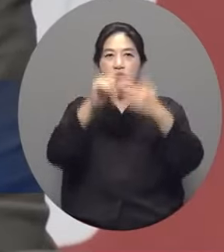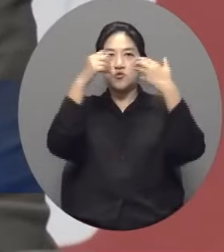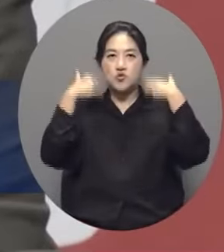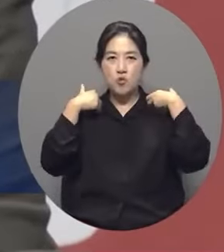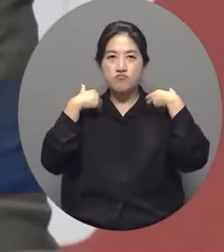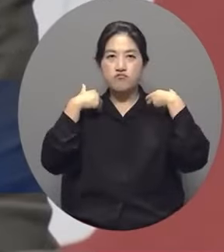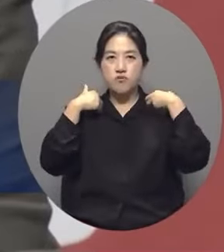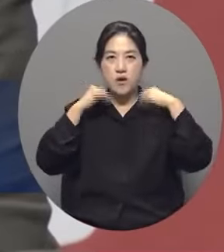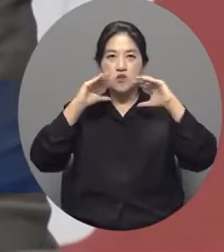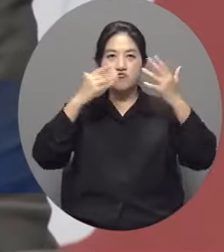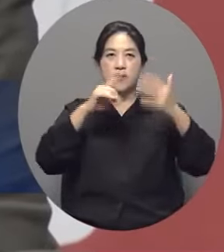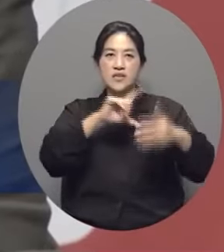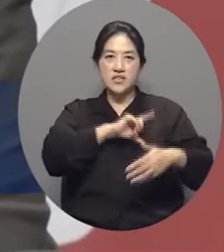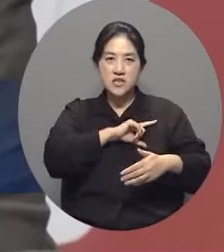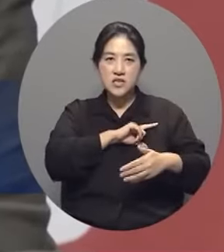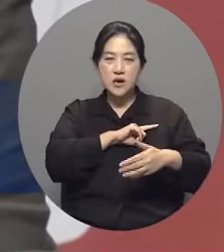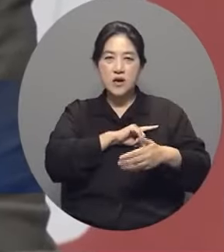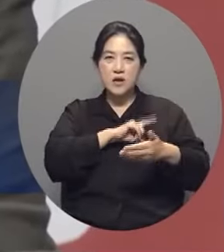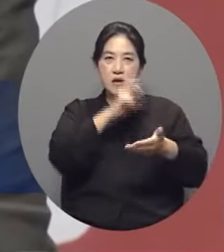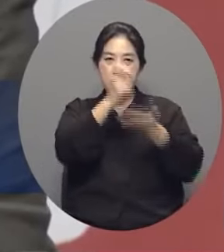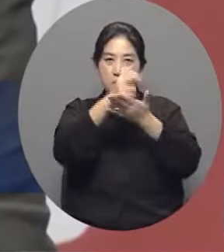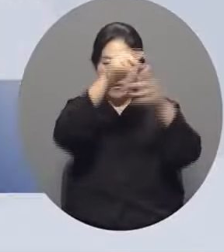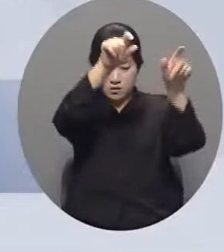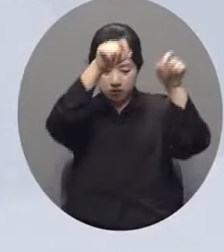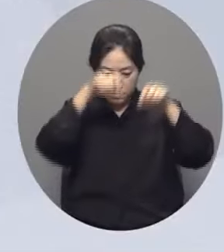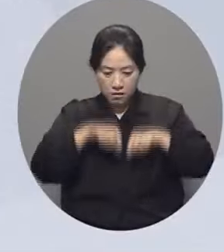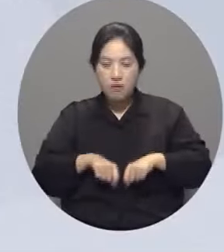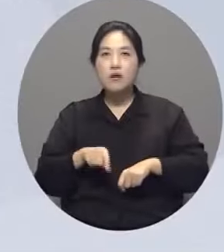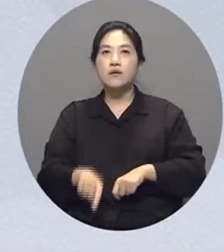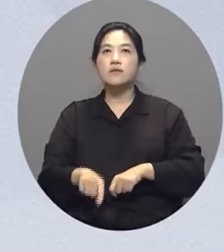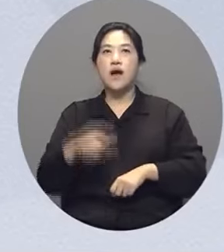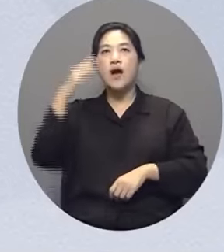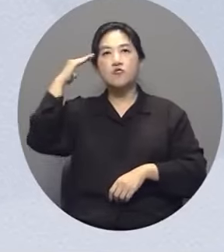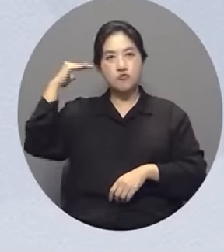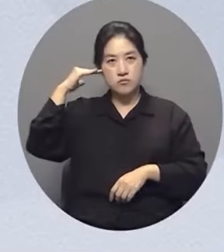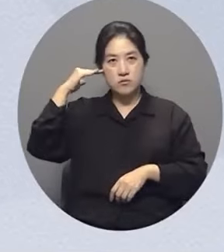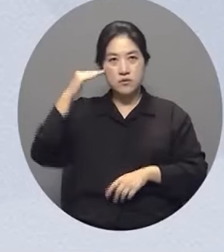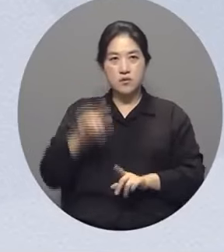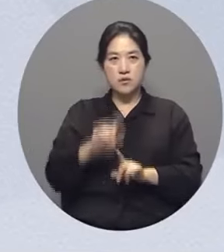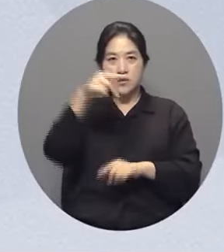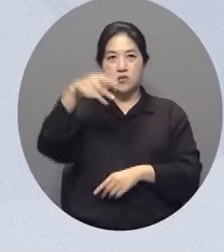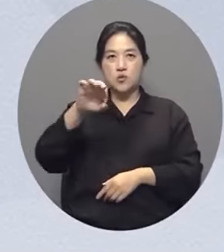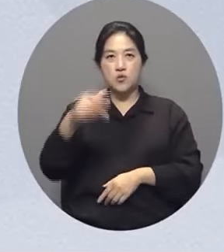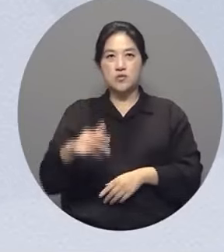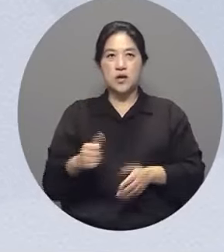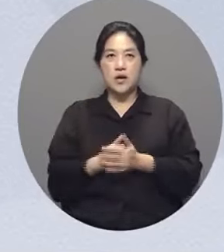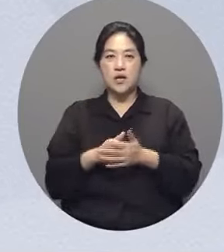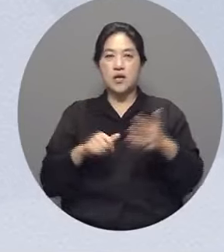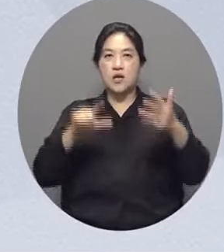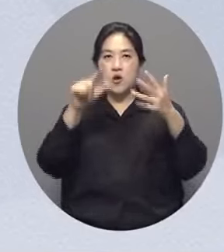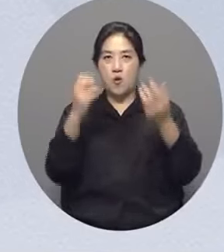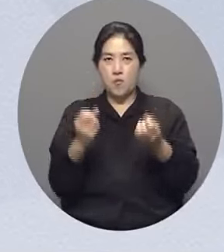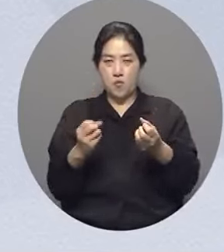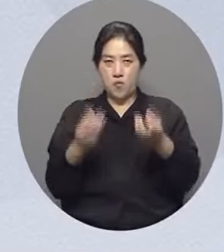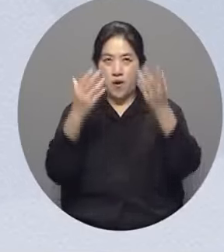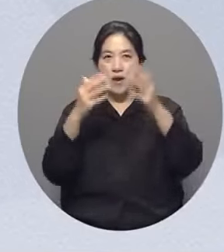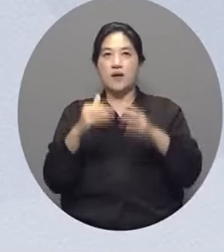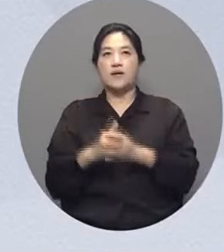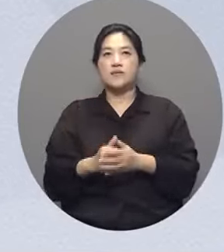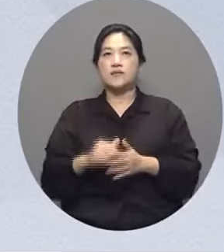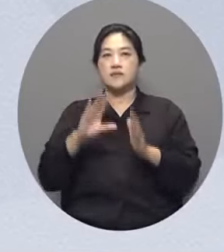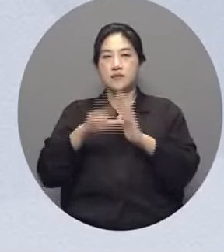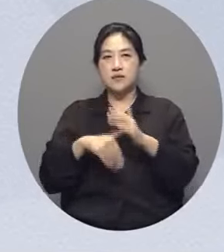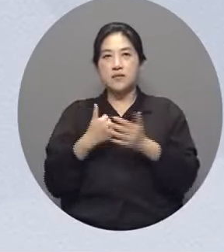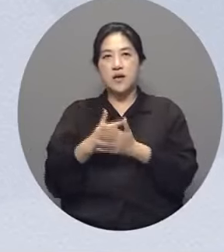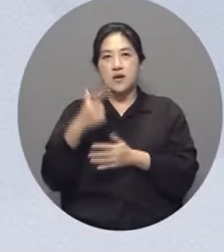임시정부의 국호와 법통을 계승한 이종창 광복회장은 일제강점기에도 우리 역사는